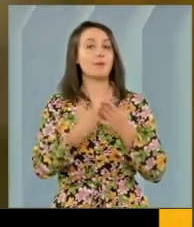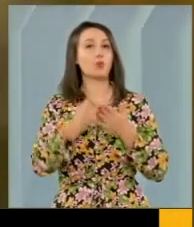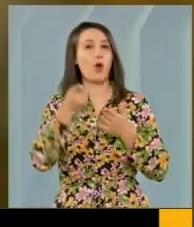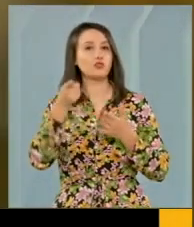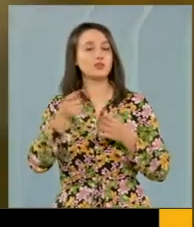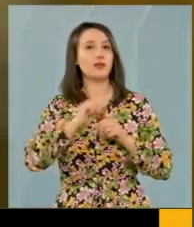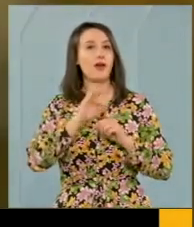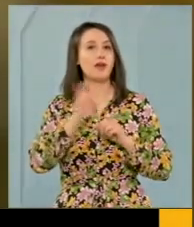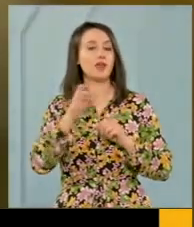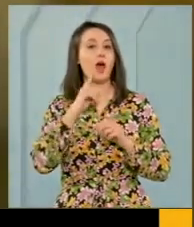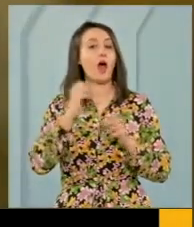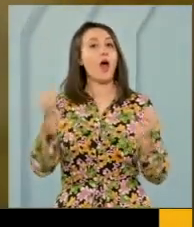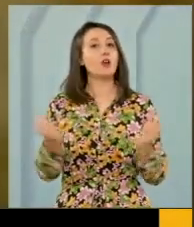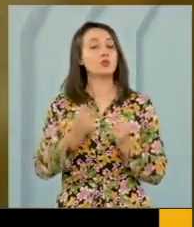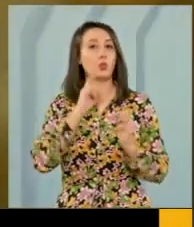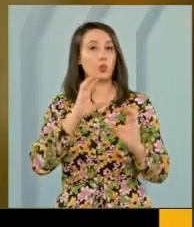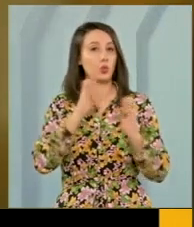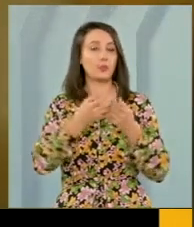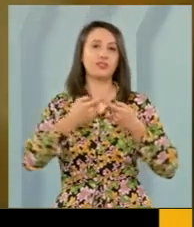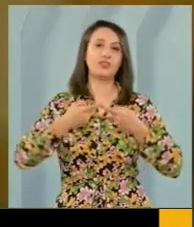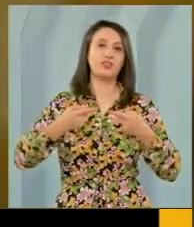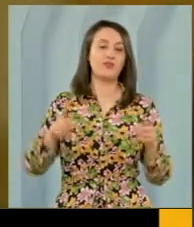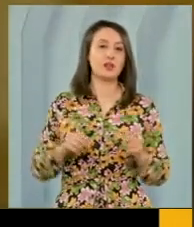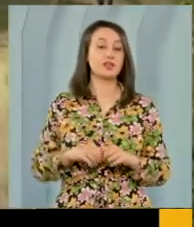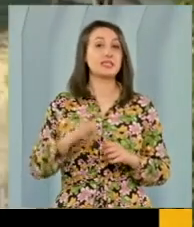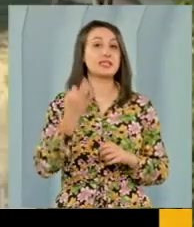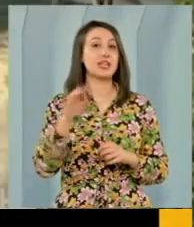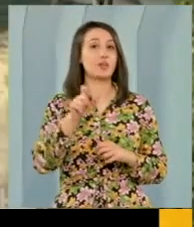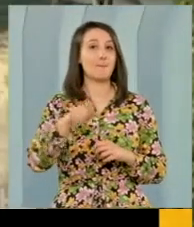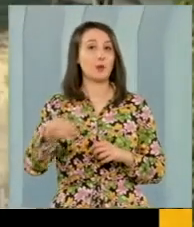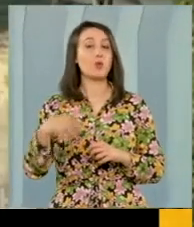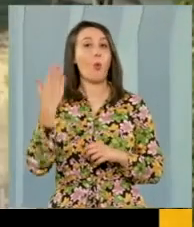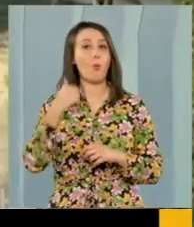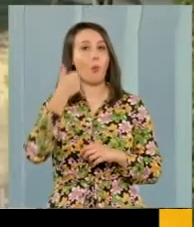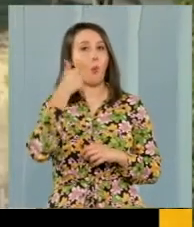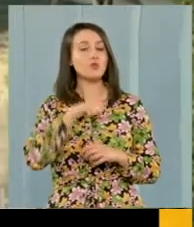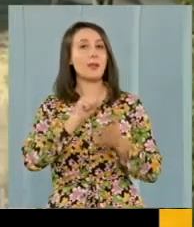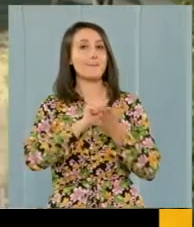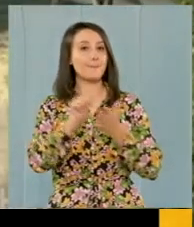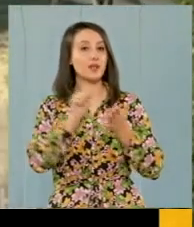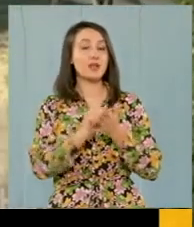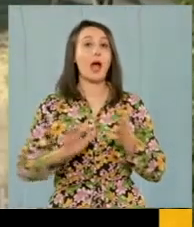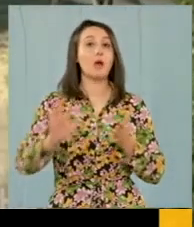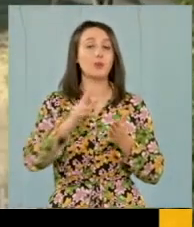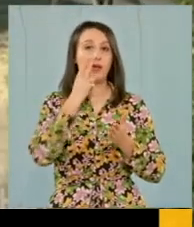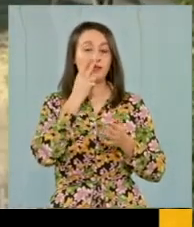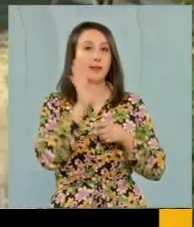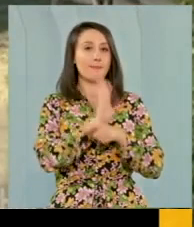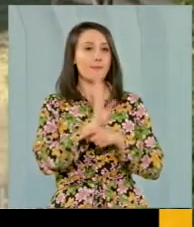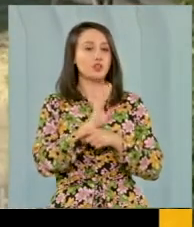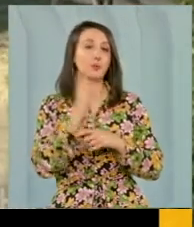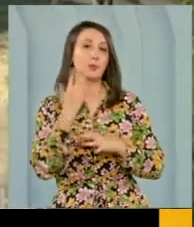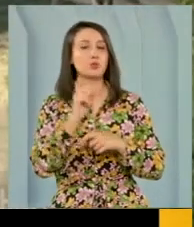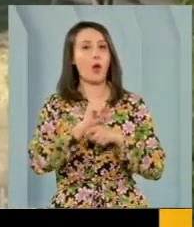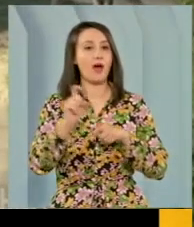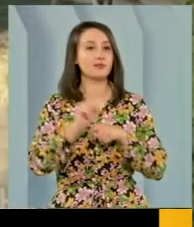acestor antene a acționat un grup de diversioniști format din 10 persoane. În urmă cu o zi, presa de la Tiraspol a publicat imagini cu presupusul